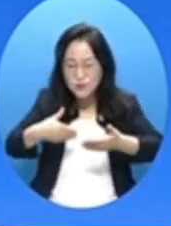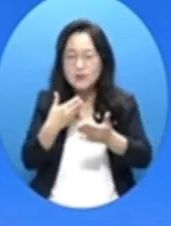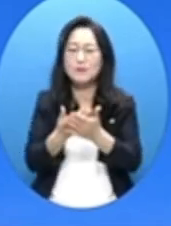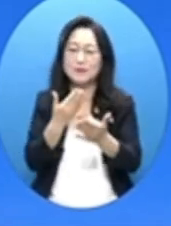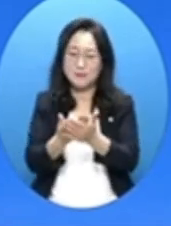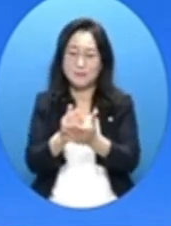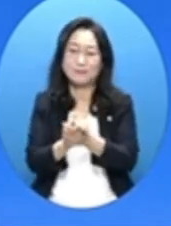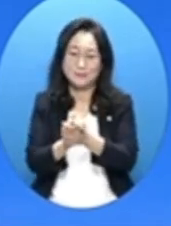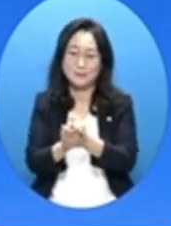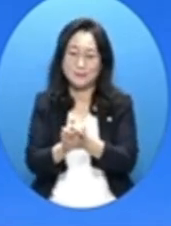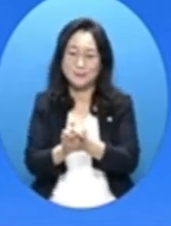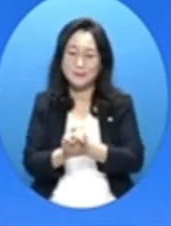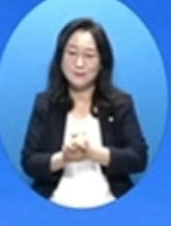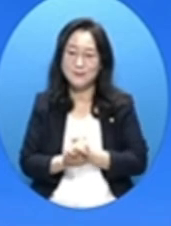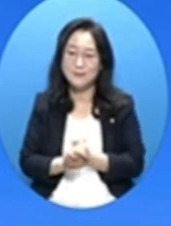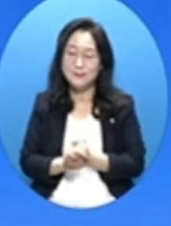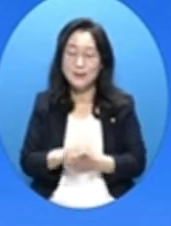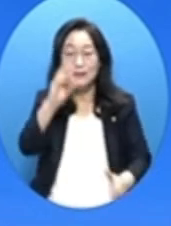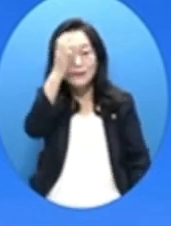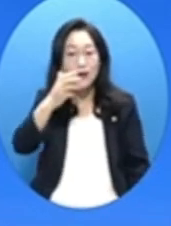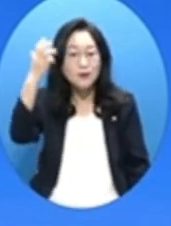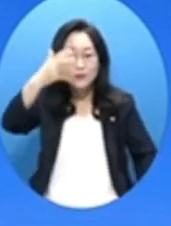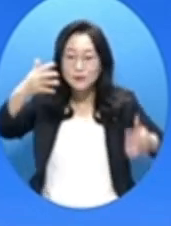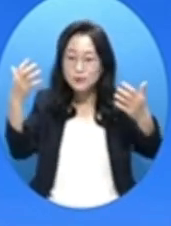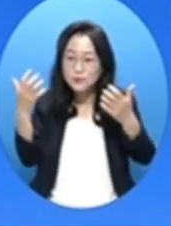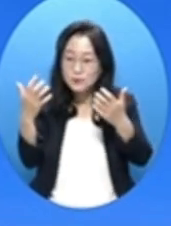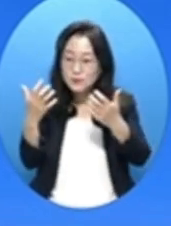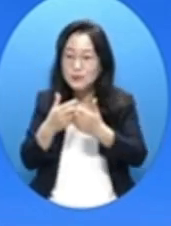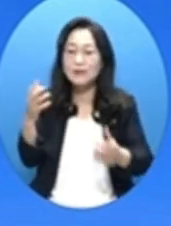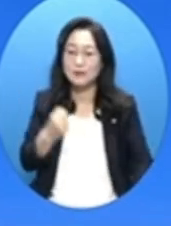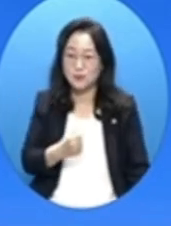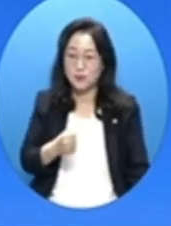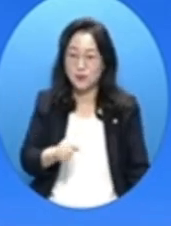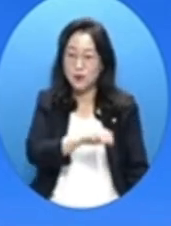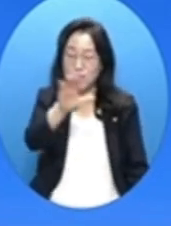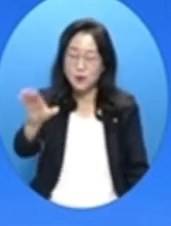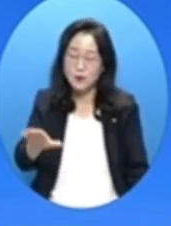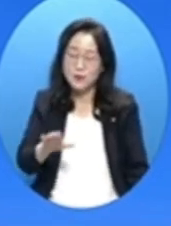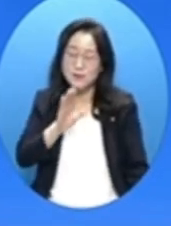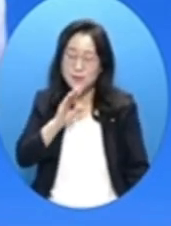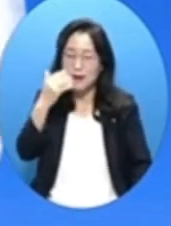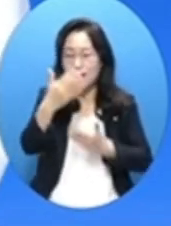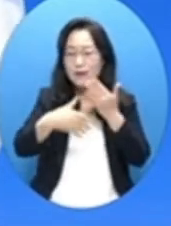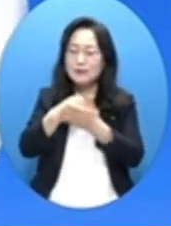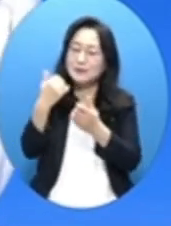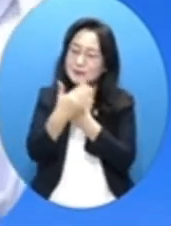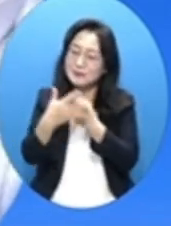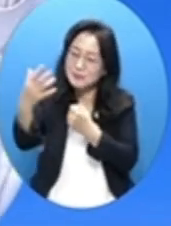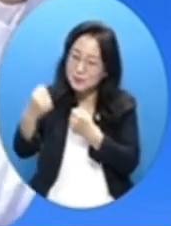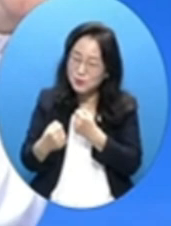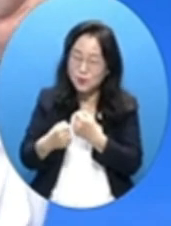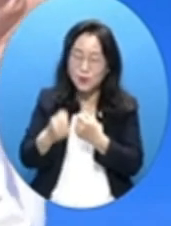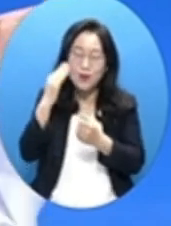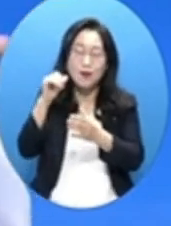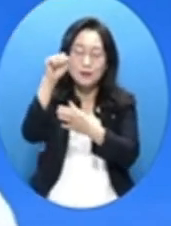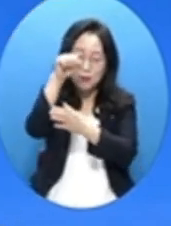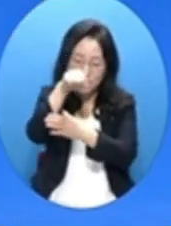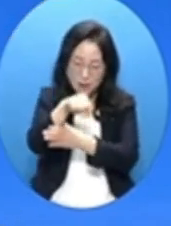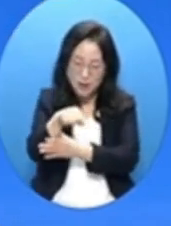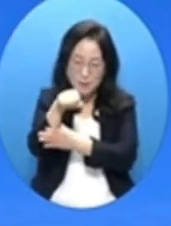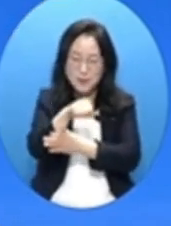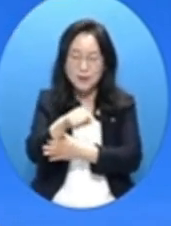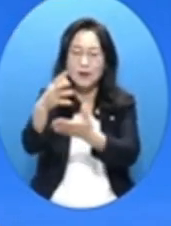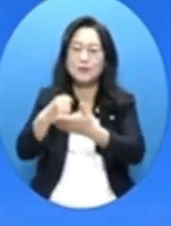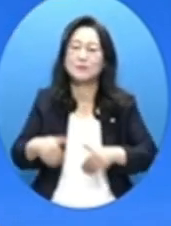주시옵소서. 성령 충만을 통하여서 우리 삶 가운데 하나님의 은혜가 임하여 많은 성령의 열매가 맺혀져야 됩니다.